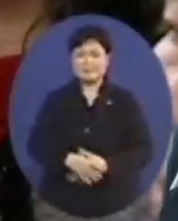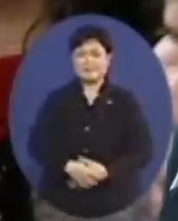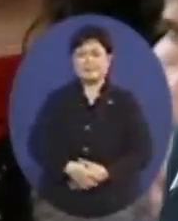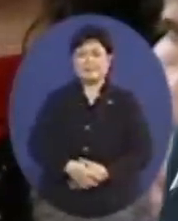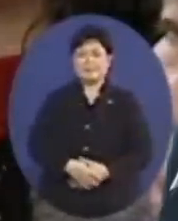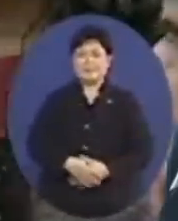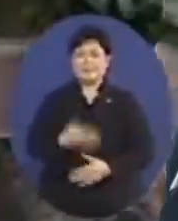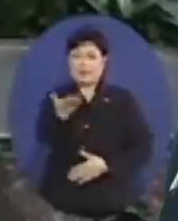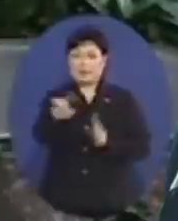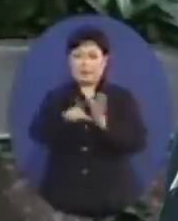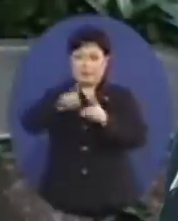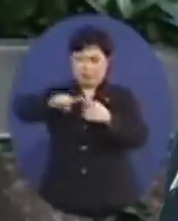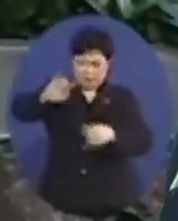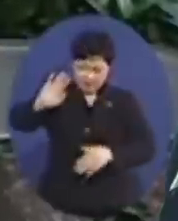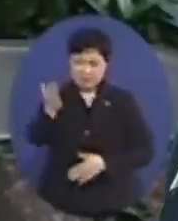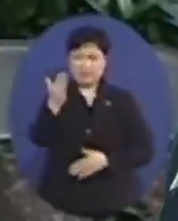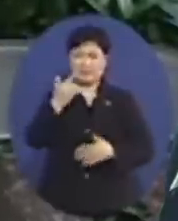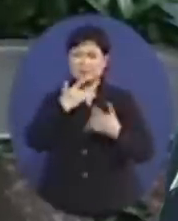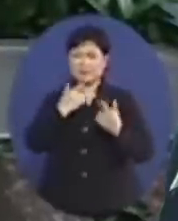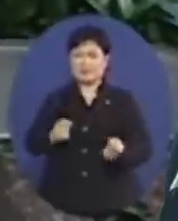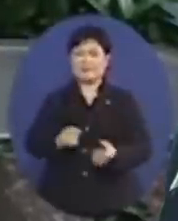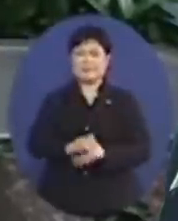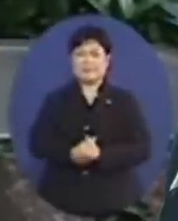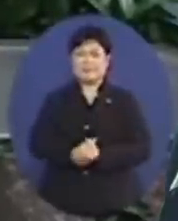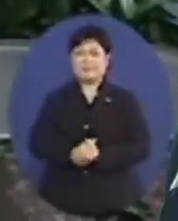내 믿은 대로 될지어다.